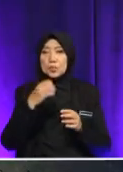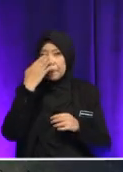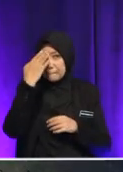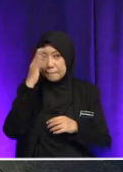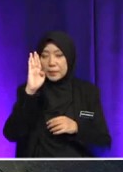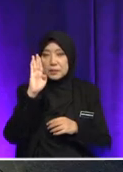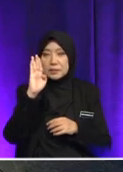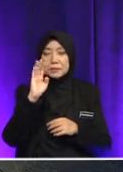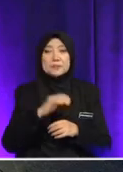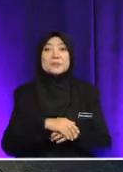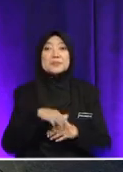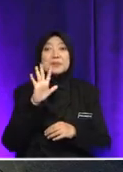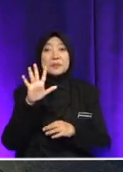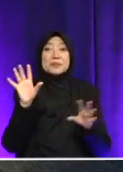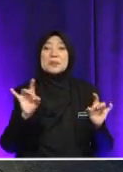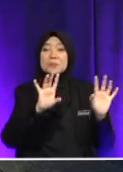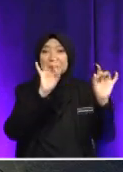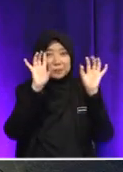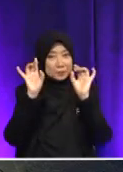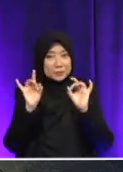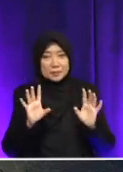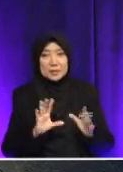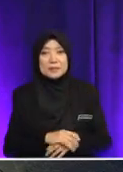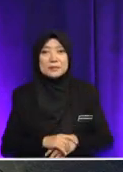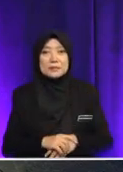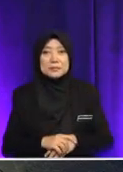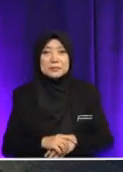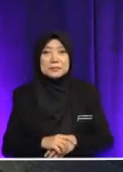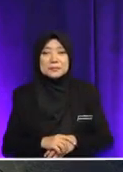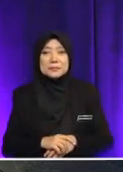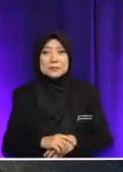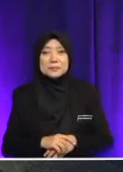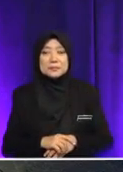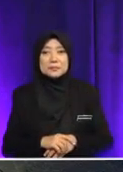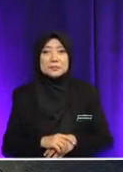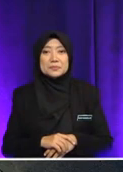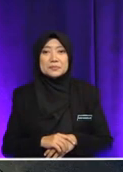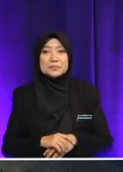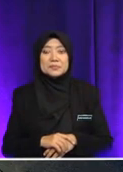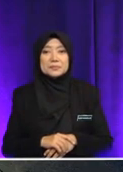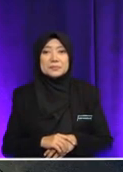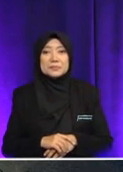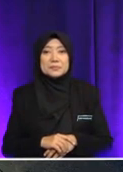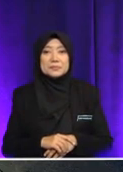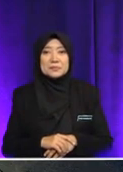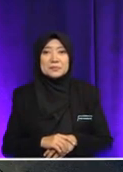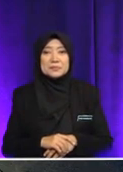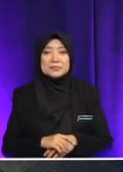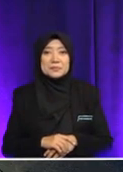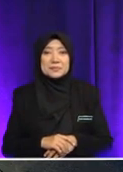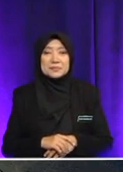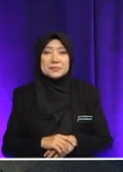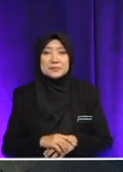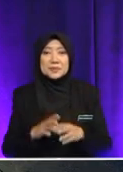Oke lima bintang tapi kalau kita mau kasih ini dan hampir 10 bintang